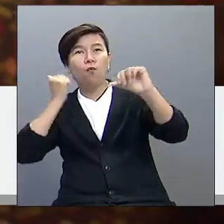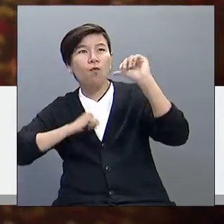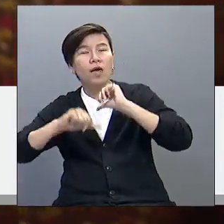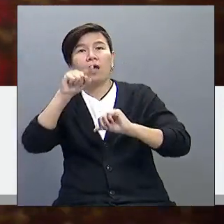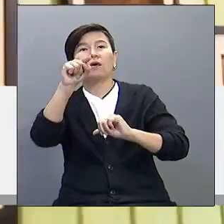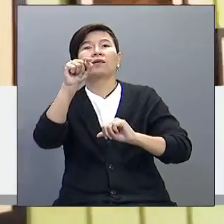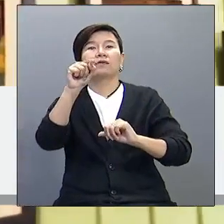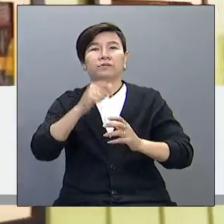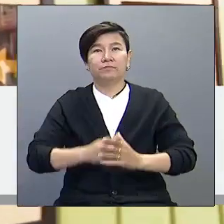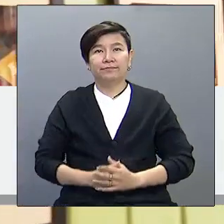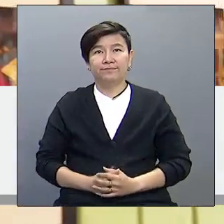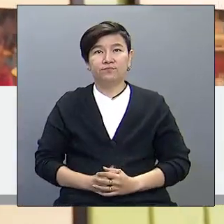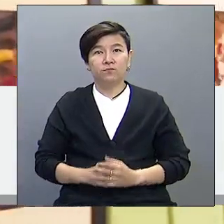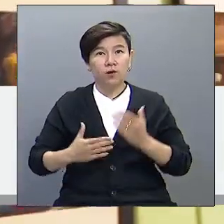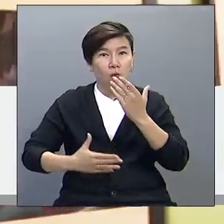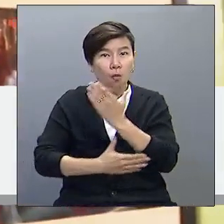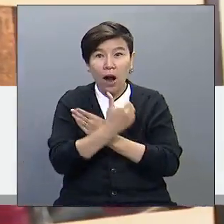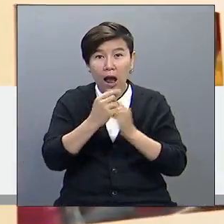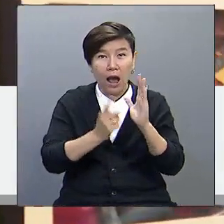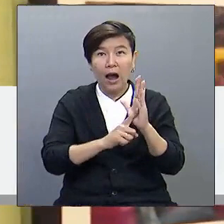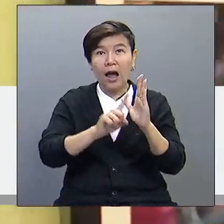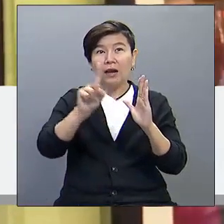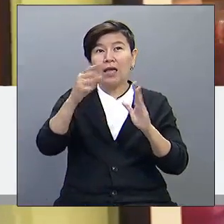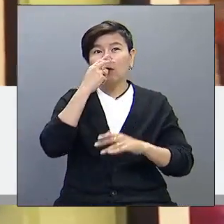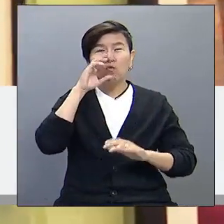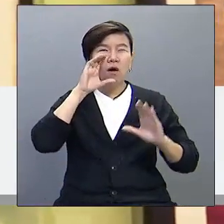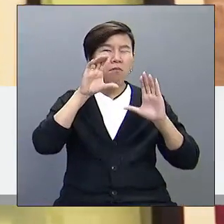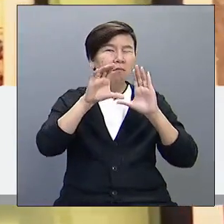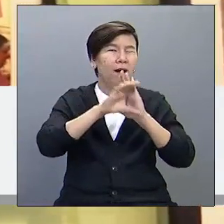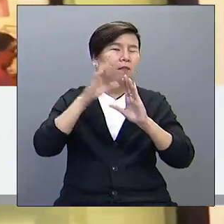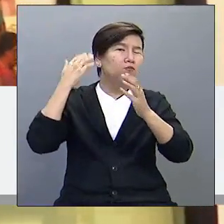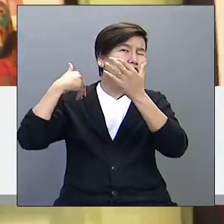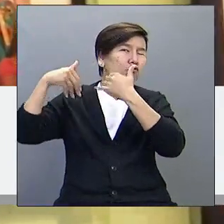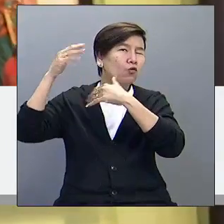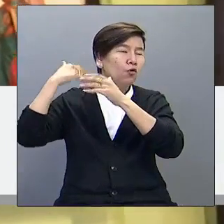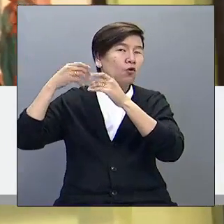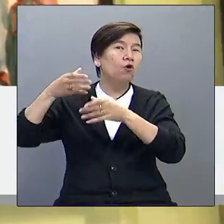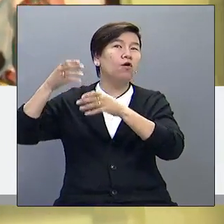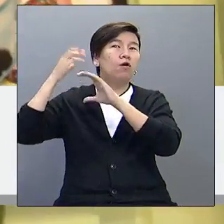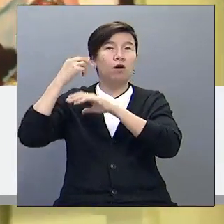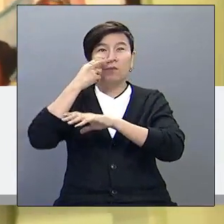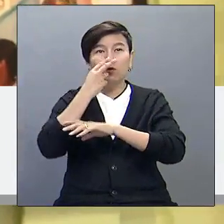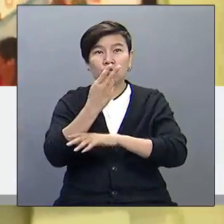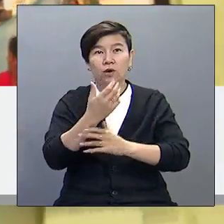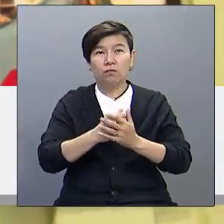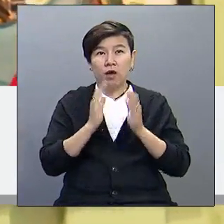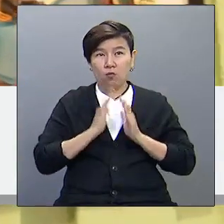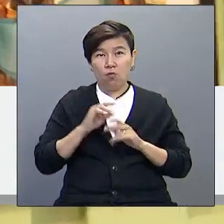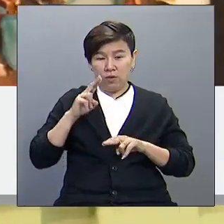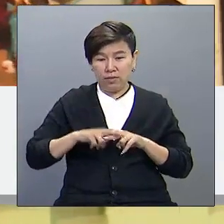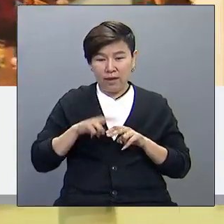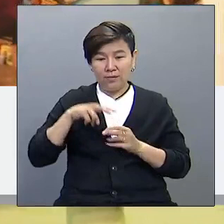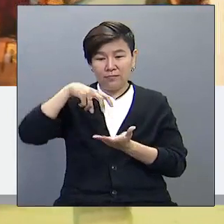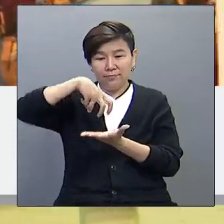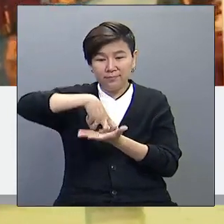ถ่ายครั้งแรกเป็นโอกาสให้ได้ย้อนอดีตไปกับภาพเก่าแต่กลับได้มองมุมใหม่เช่นภาพคนวิผมถ่ายไว้